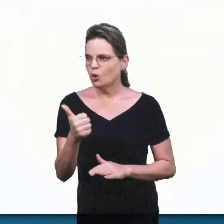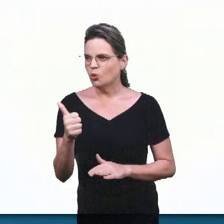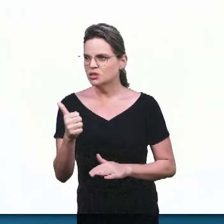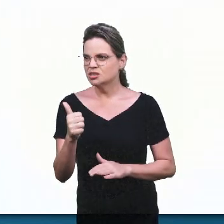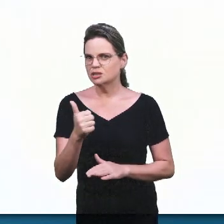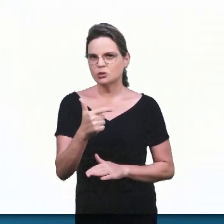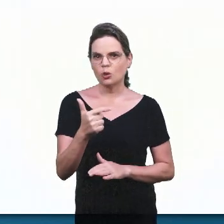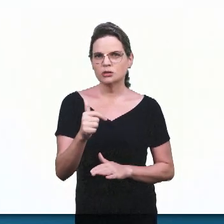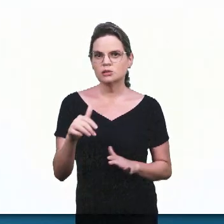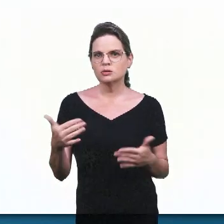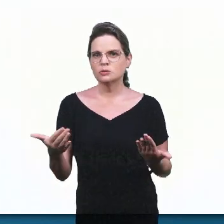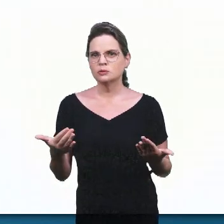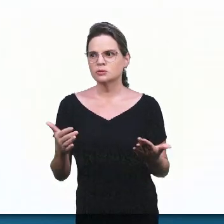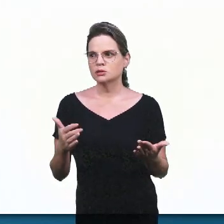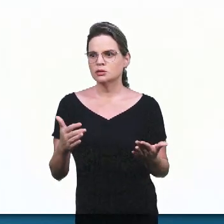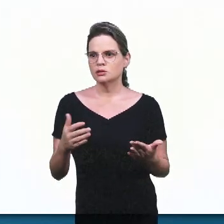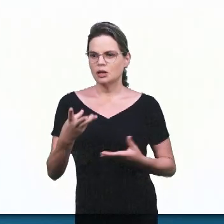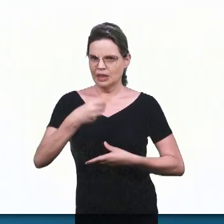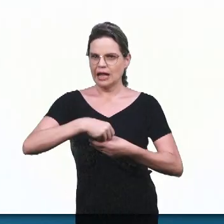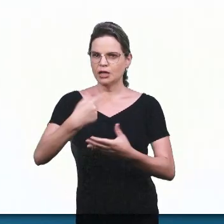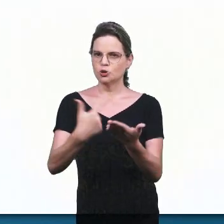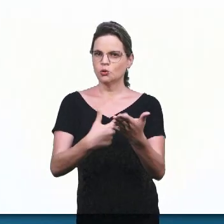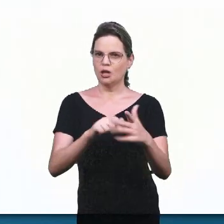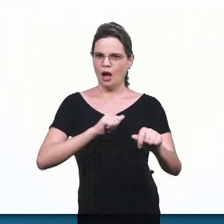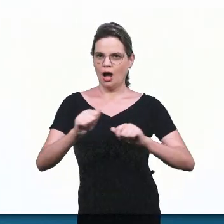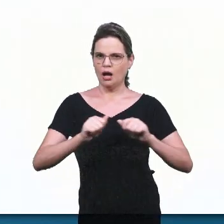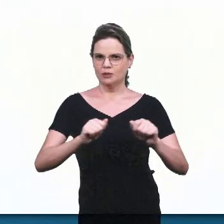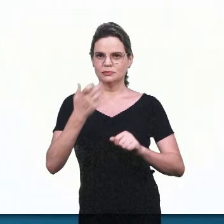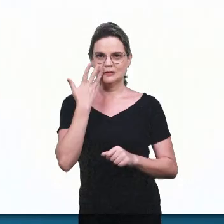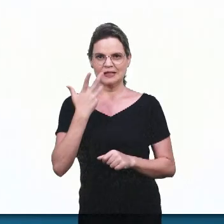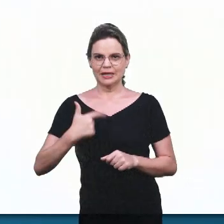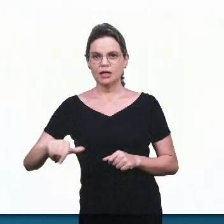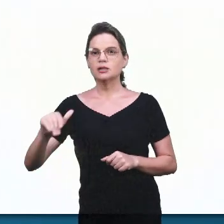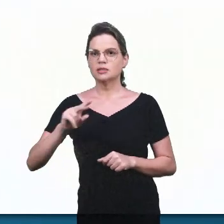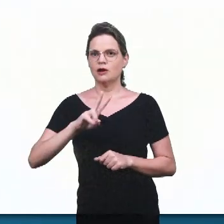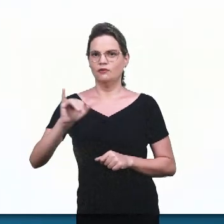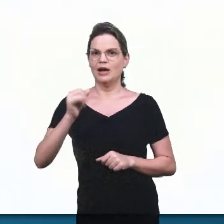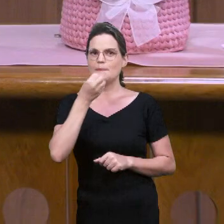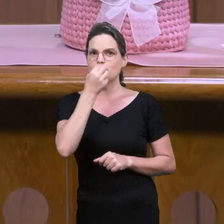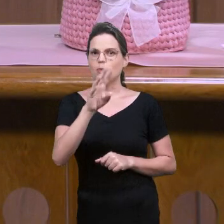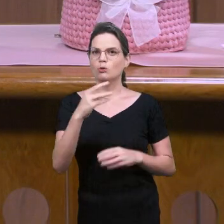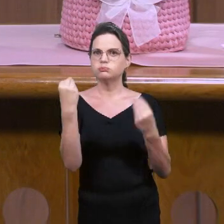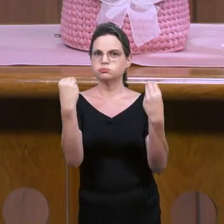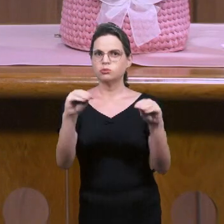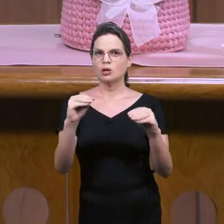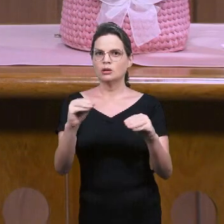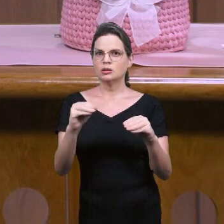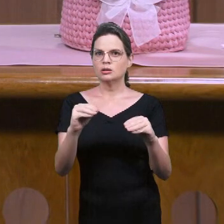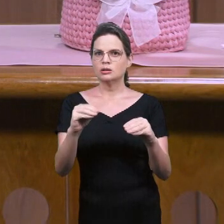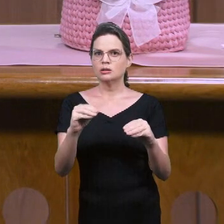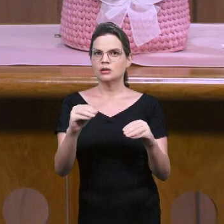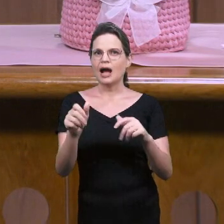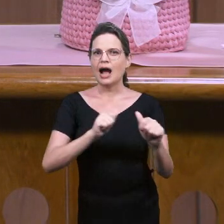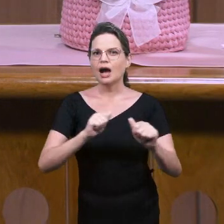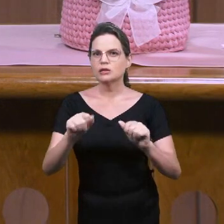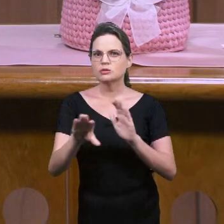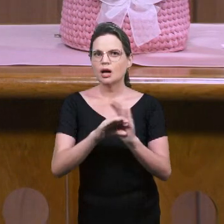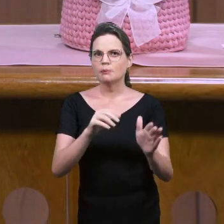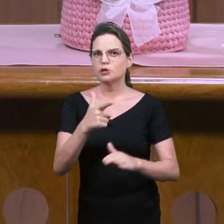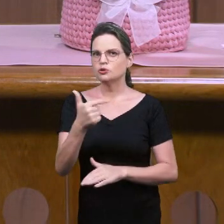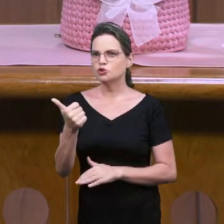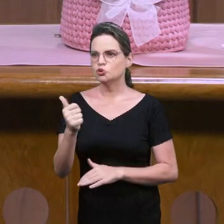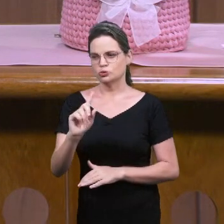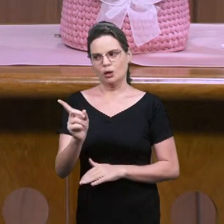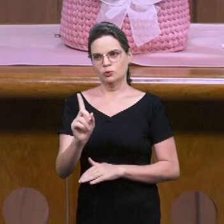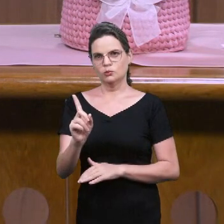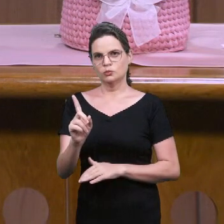4.12, 4.11. Donc, se trouve dans le livre de Actes. Parce que pour les enfants intermédiaires et adolescents, on